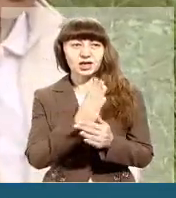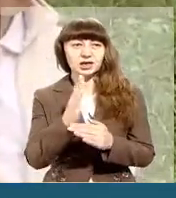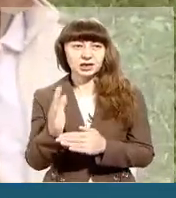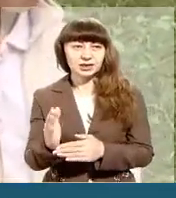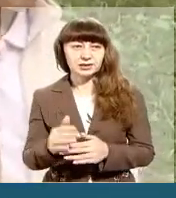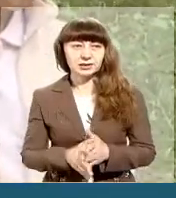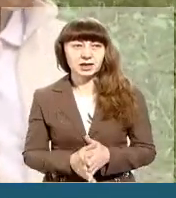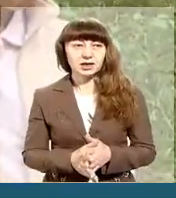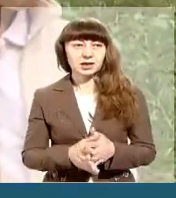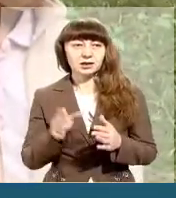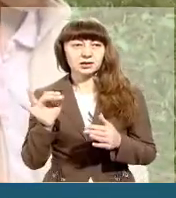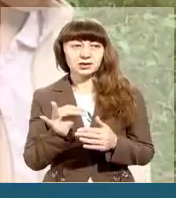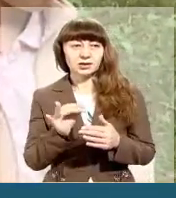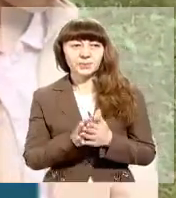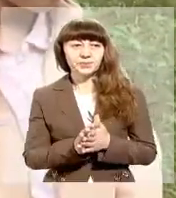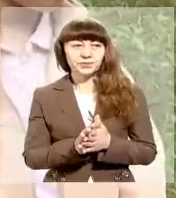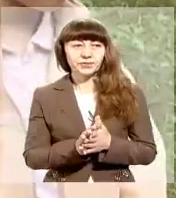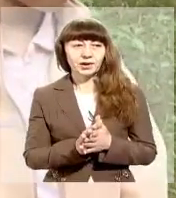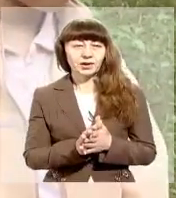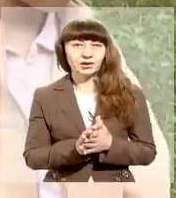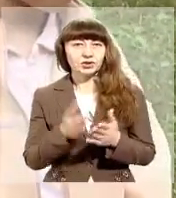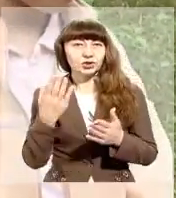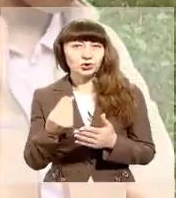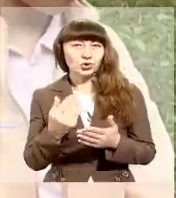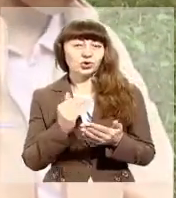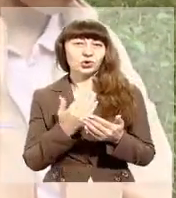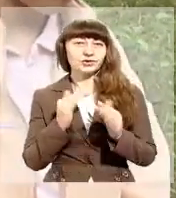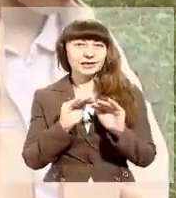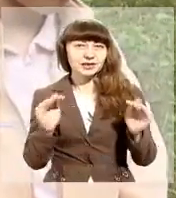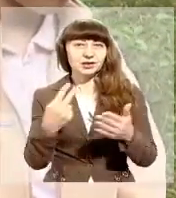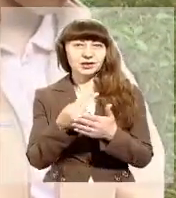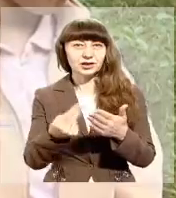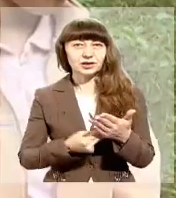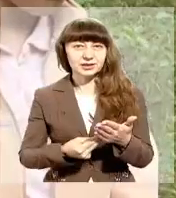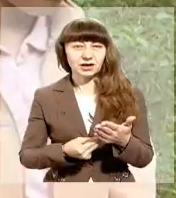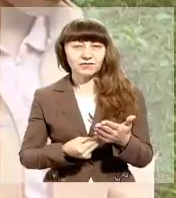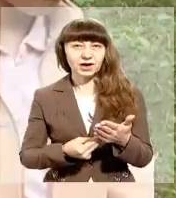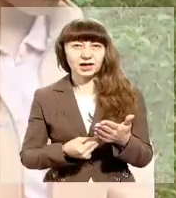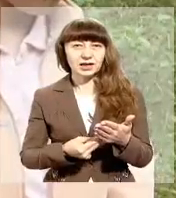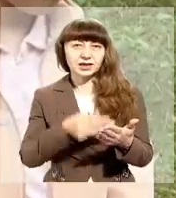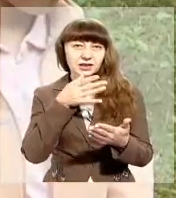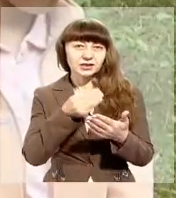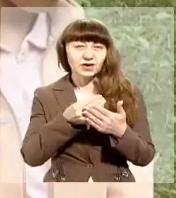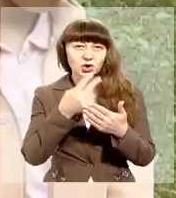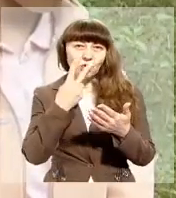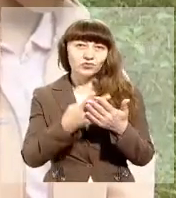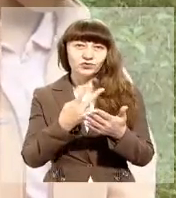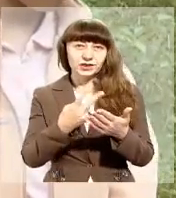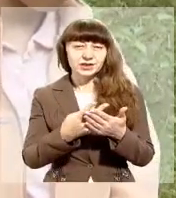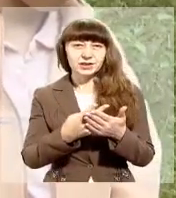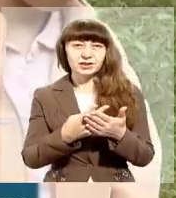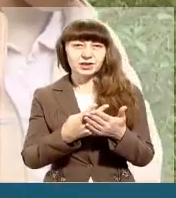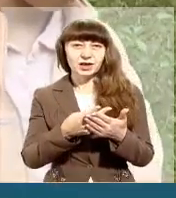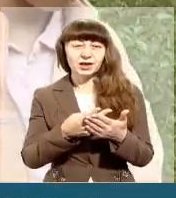находимся в Березовой роще. Біз бүгінгі шарада қайынды орманға келіп, тазалық жұмыстарын жүргізудеміз. Әрдайым осы жерге келіп, бос уақытта